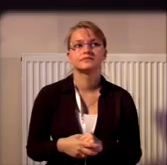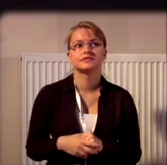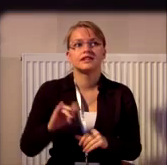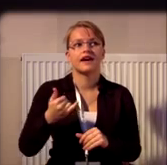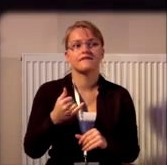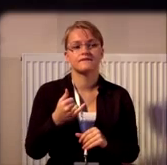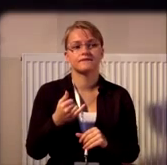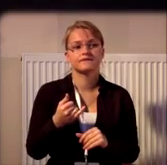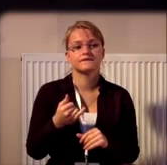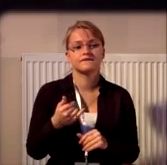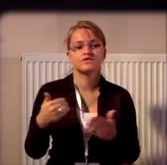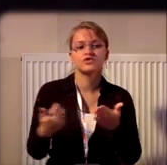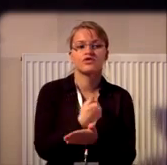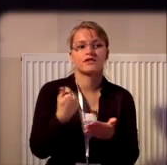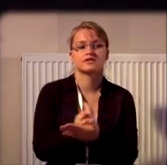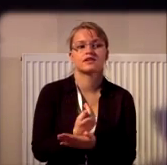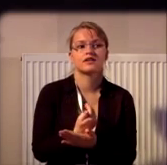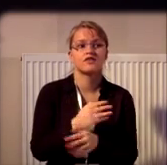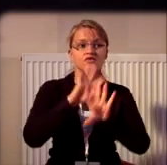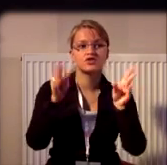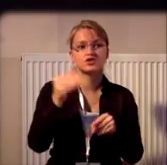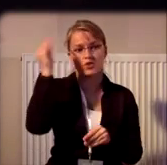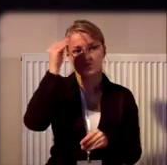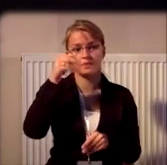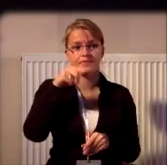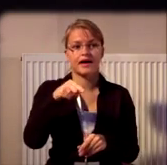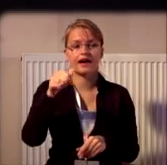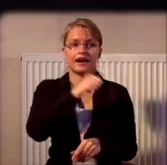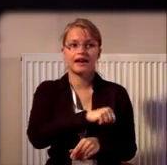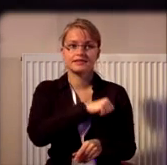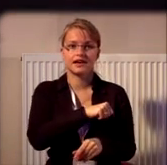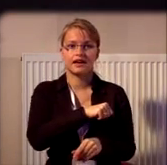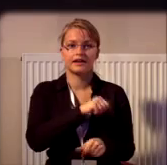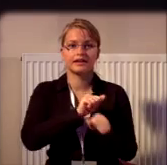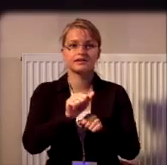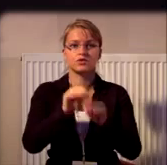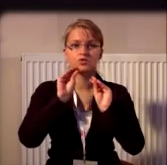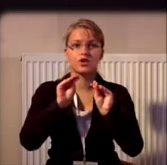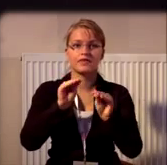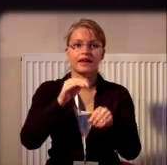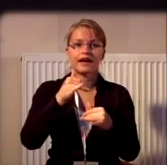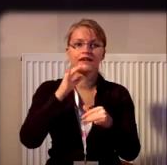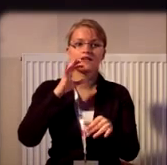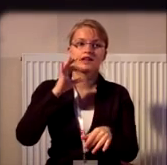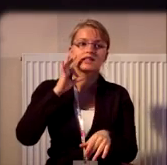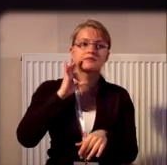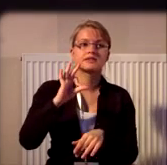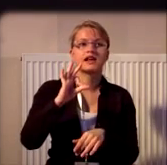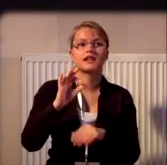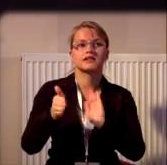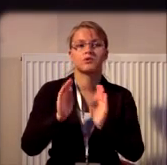Jaka tutaj by była innowacja, ponieważ powiedziałam, że wszyscy się uczą. Ta klasa uczona jest w sposób specjalny. To znaczy, że na